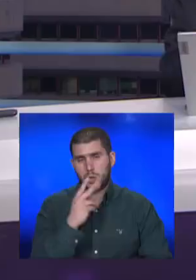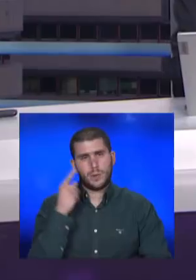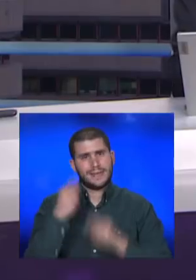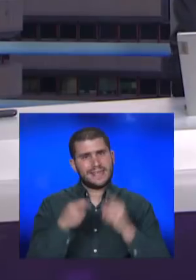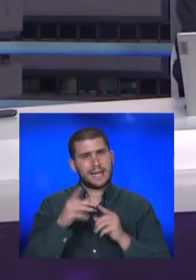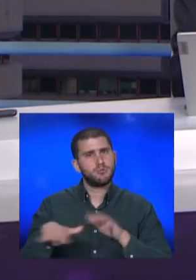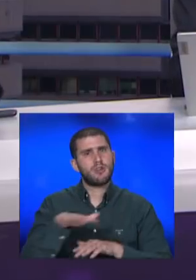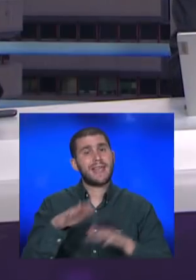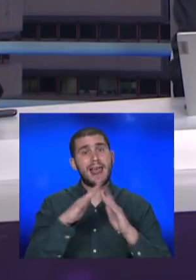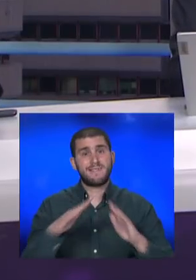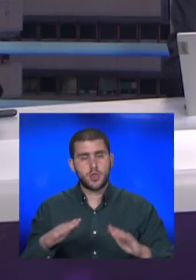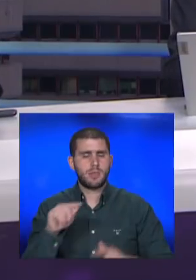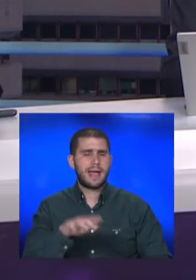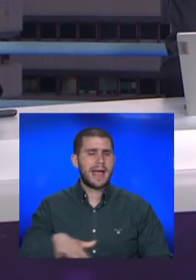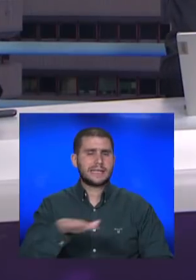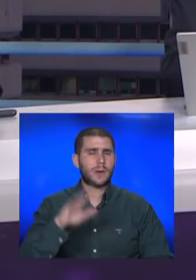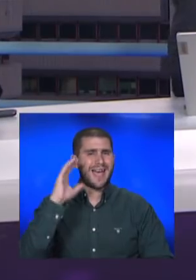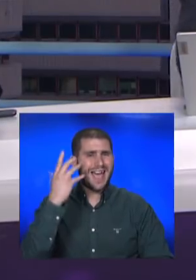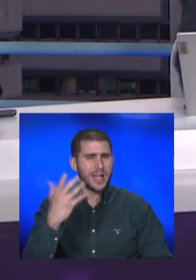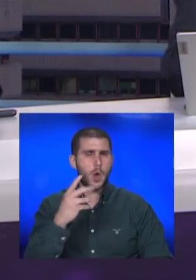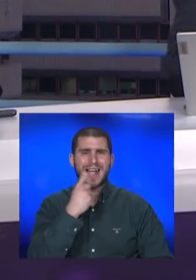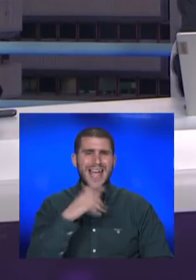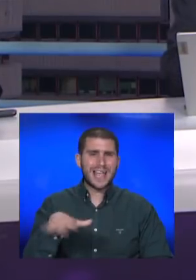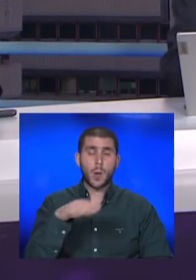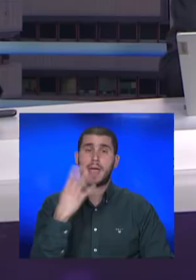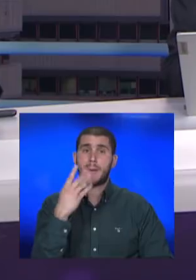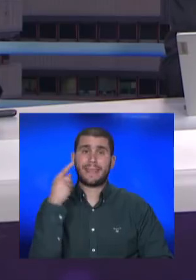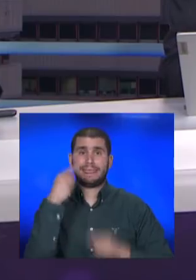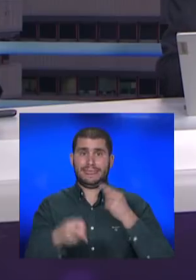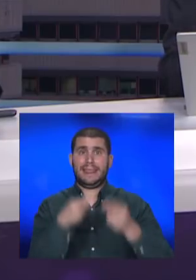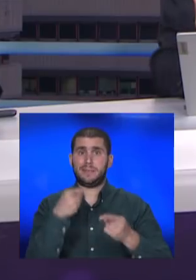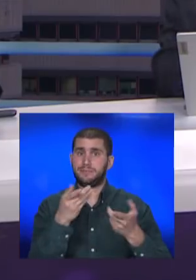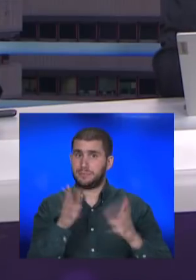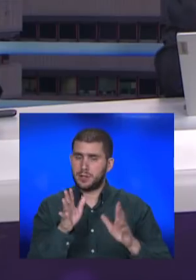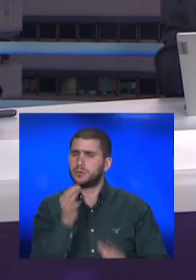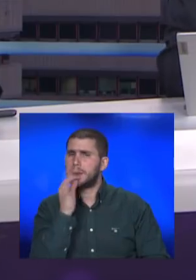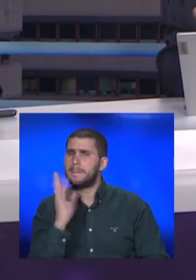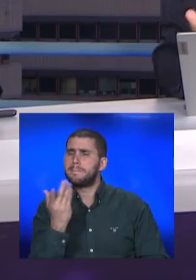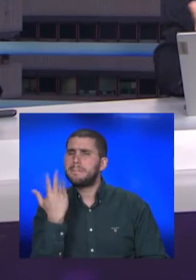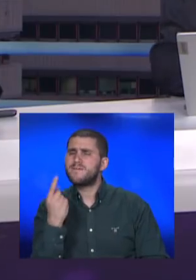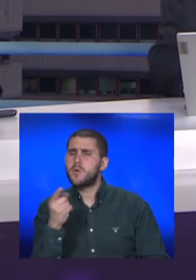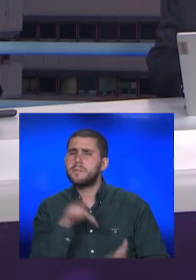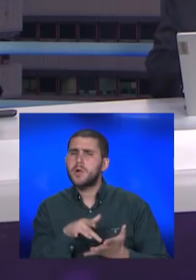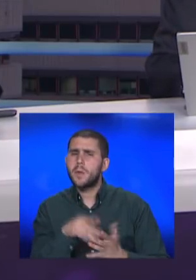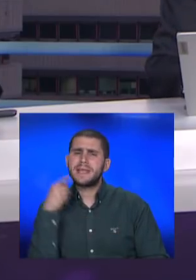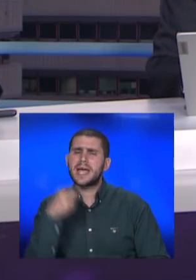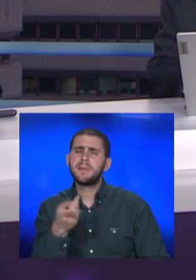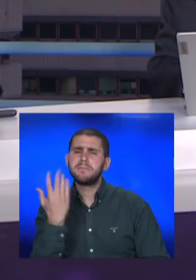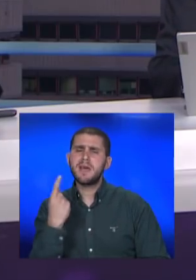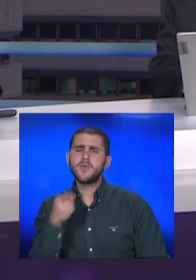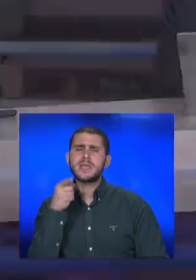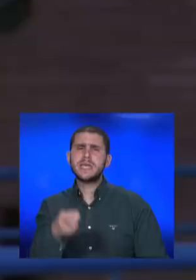לעבר אזור אקו, הקריות, 4 טילים. קודם כל, מה מקור הירי? בעצם מאיפה יורים אותו ומי אחראי?